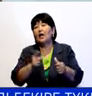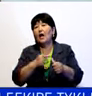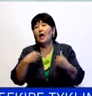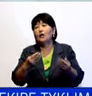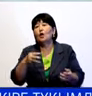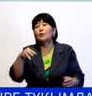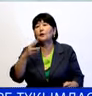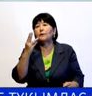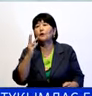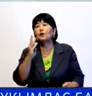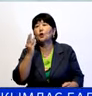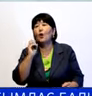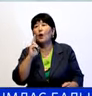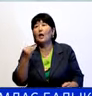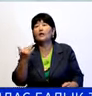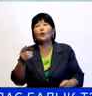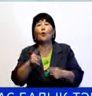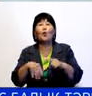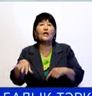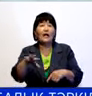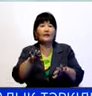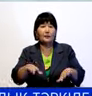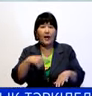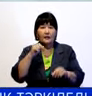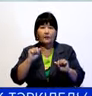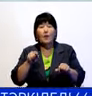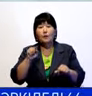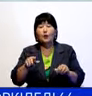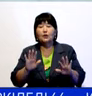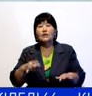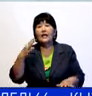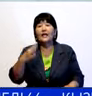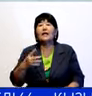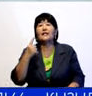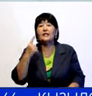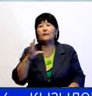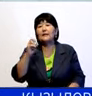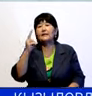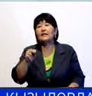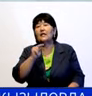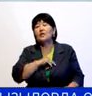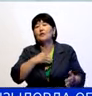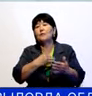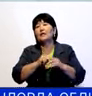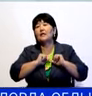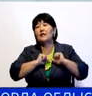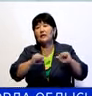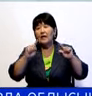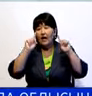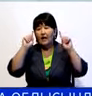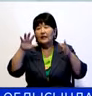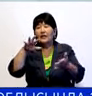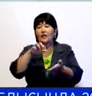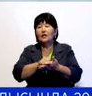Мұстафа Шоқайдың отаны деп айтсақ болады. Сонымен қатар бұл жерде 41 социалистік еңбегер атағын